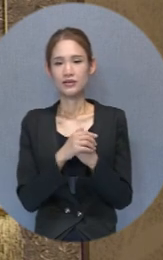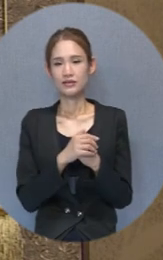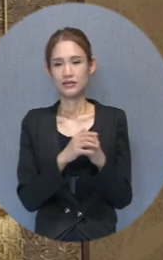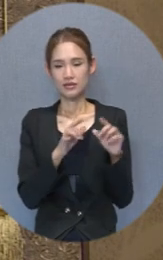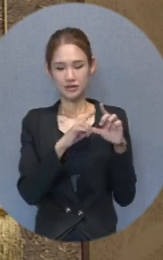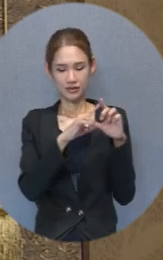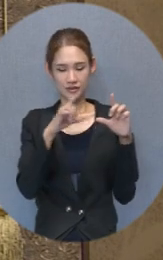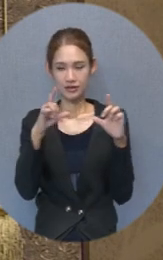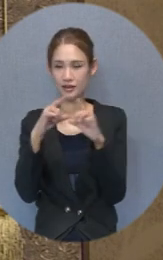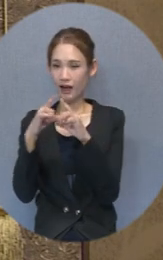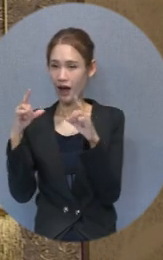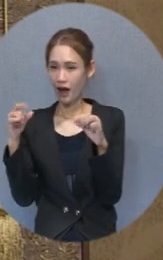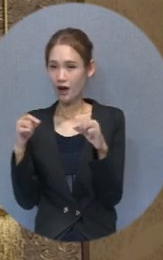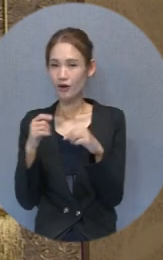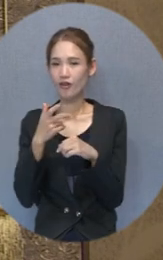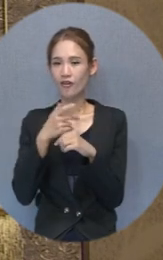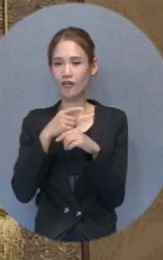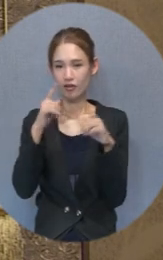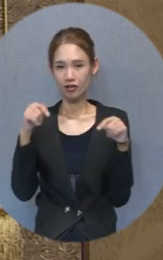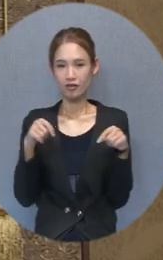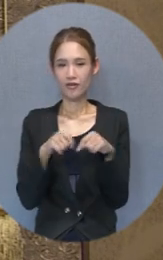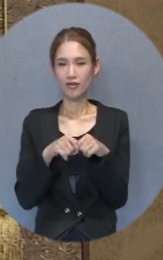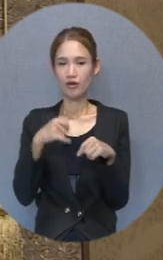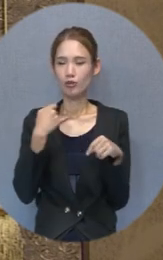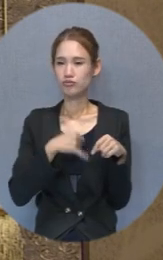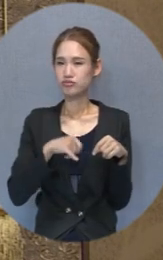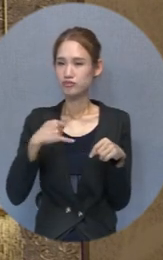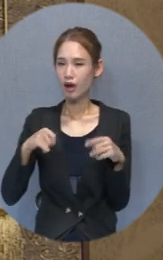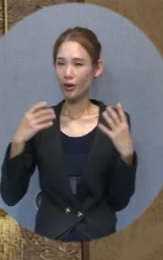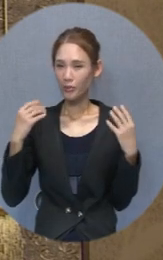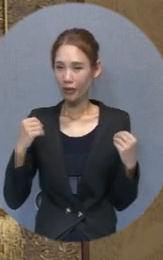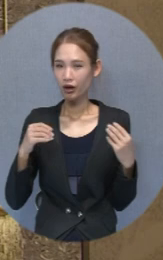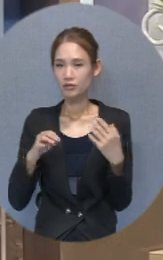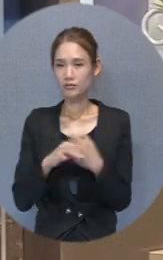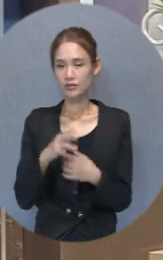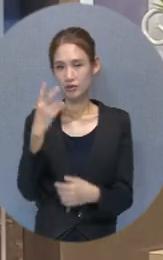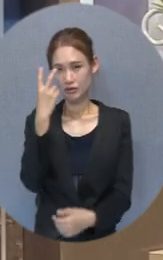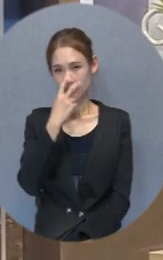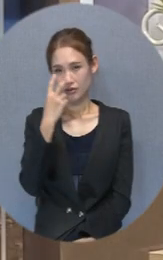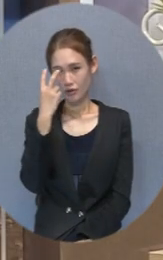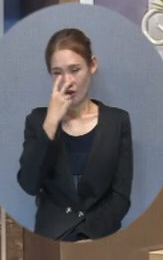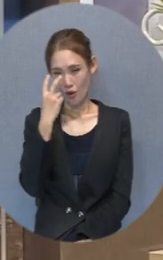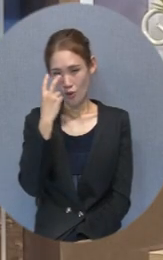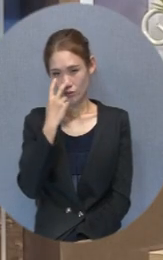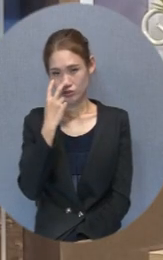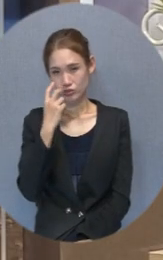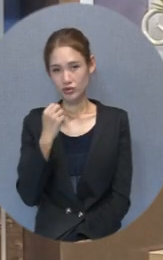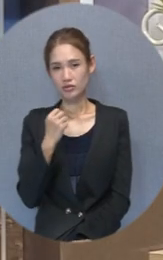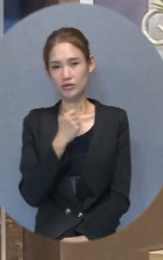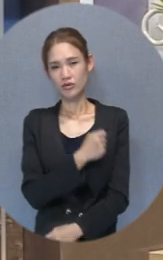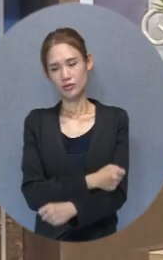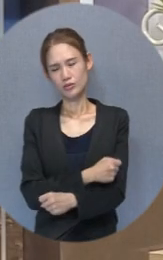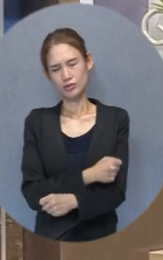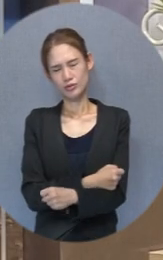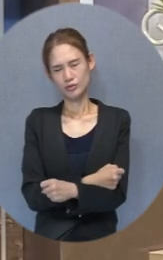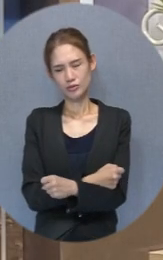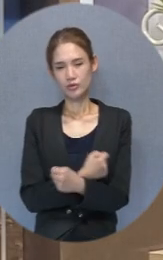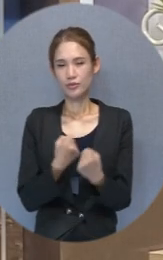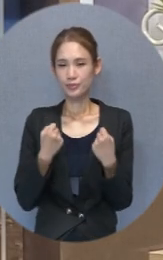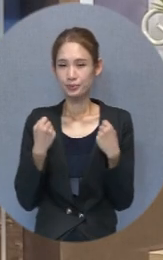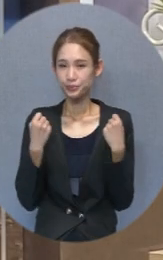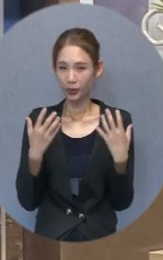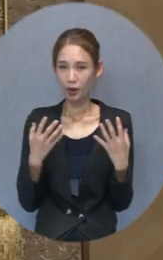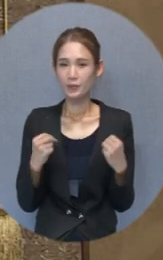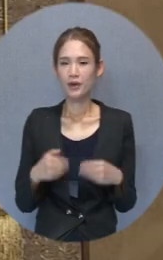카드 같은 경우에는 불량률이 너무 많으면 검수 작업이나 거기에 또 이제 노동이라든지 에너지가 들어가야